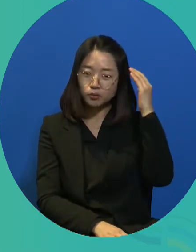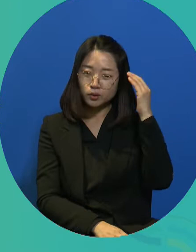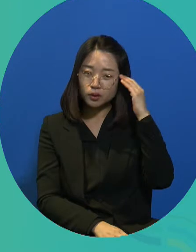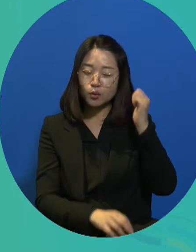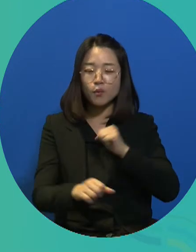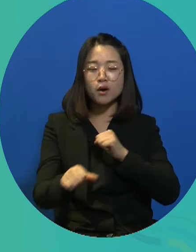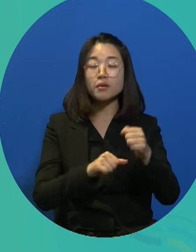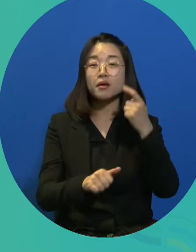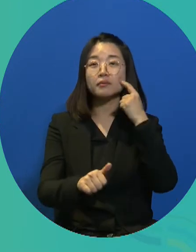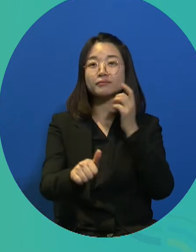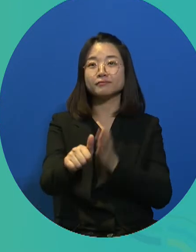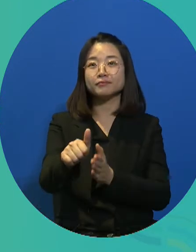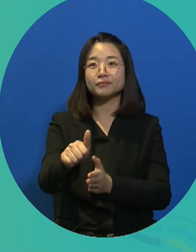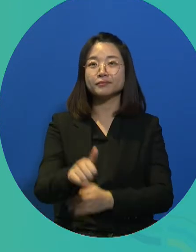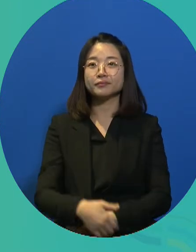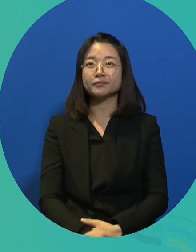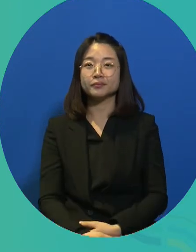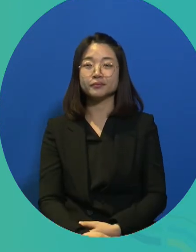같습니다.